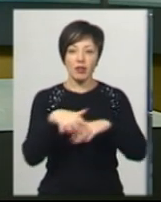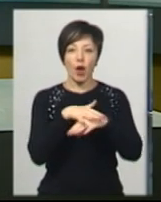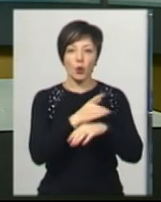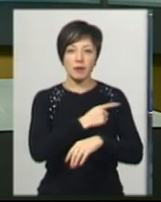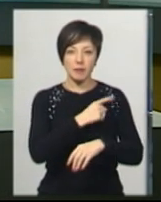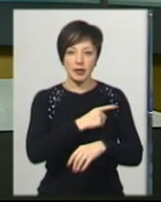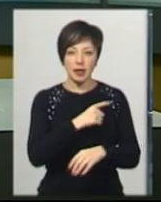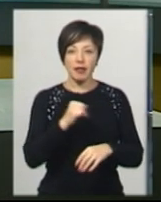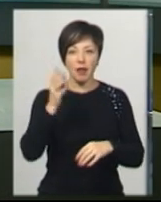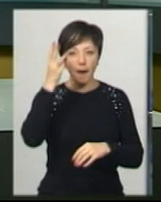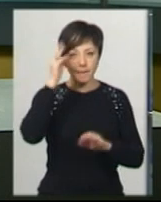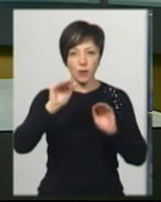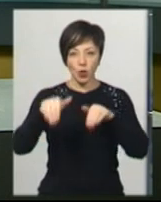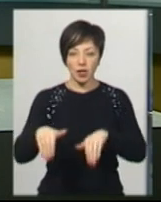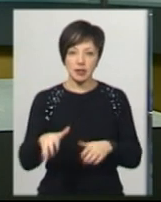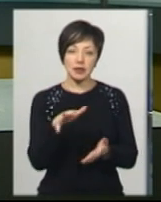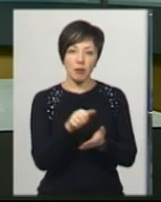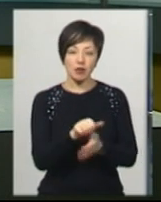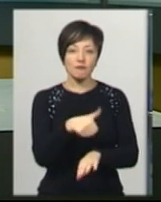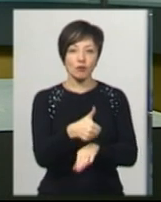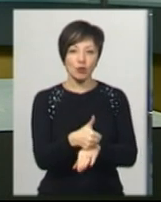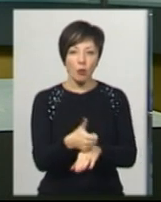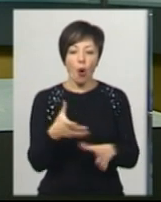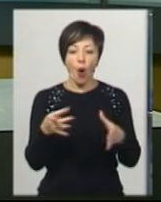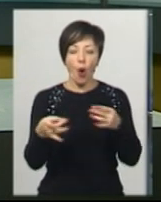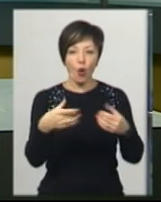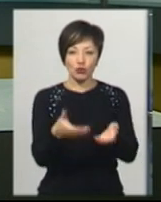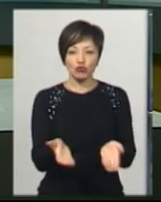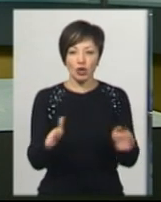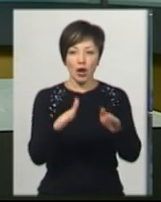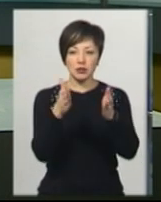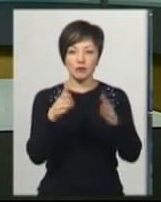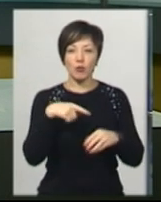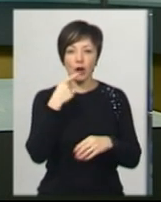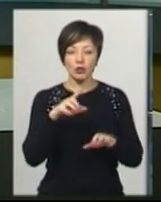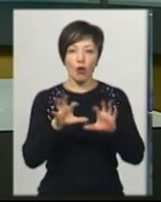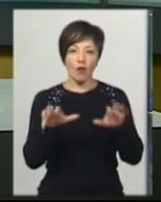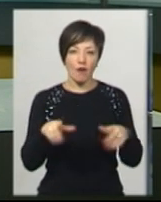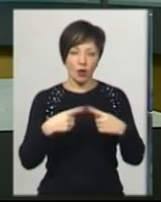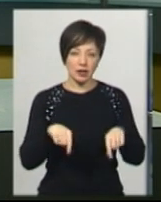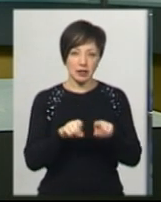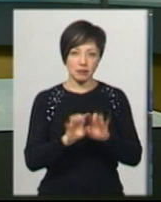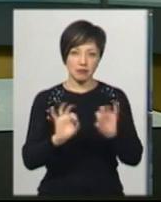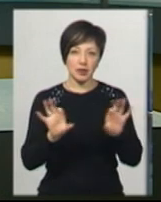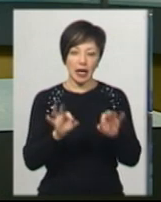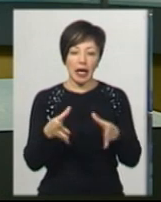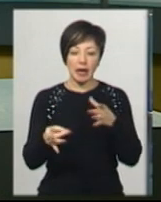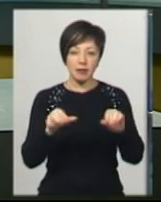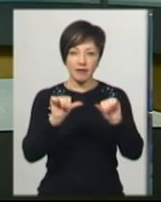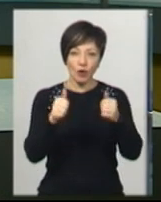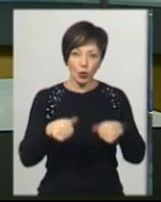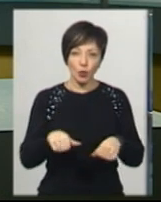та промислів на Поділлі». Займається в основному гончарством, каже голова організації Микола Шевчук. З його слів, ліплять з глини